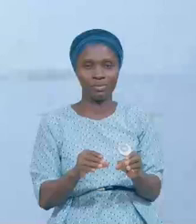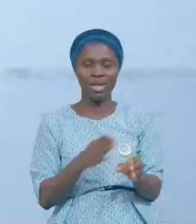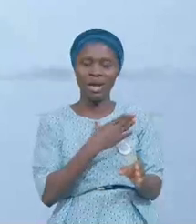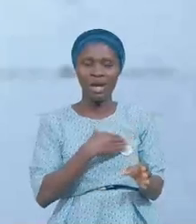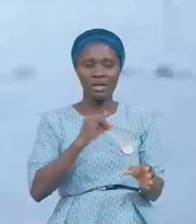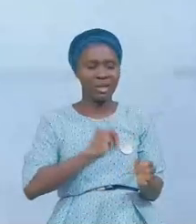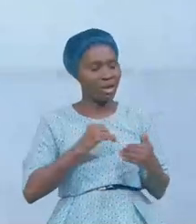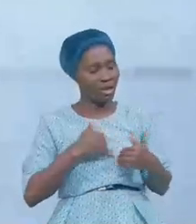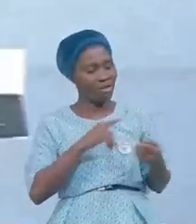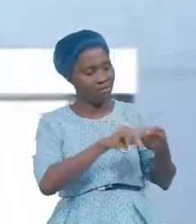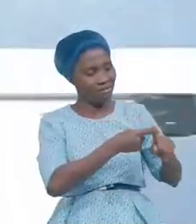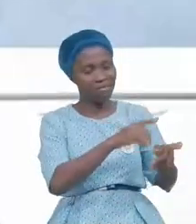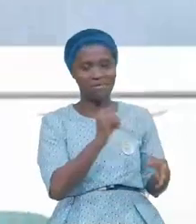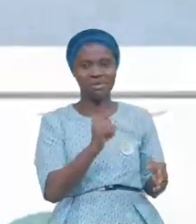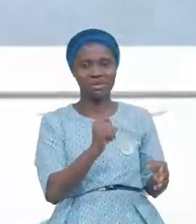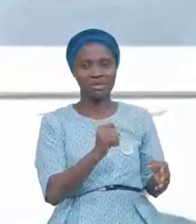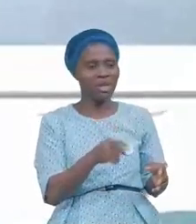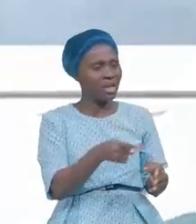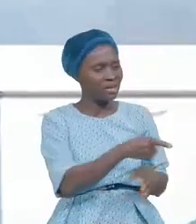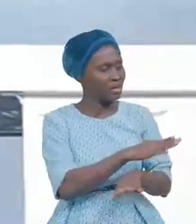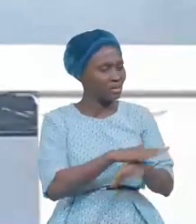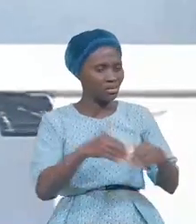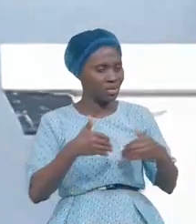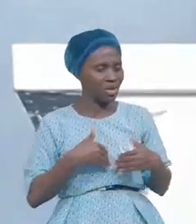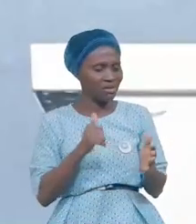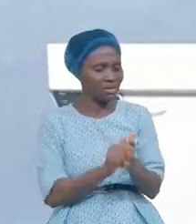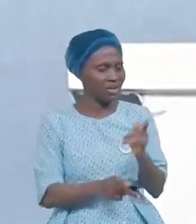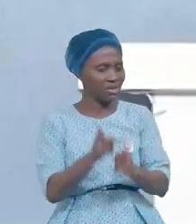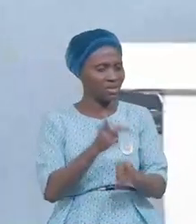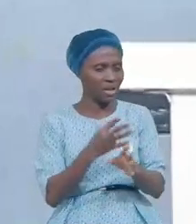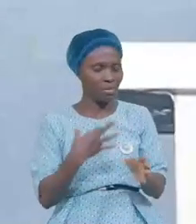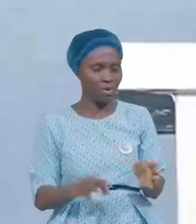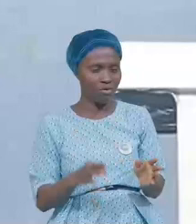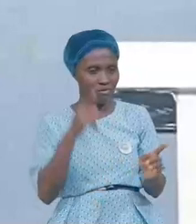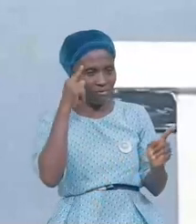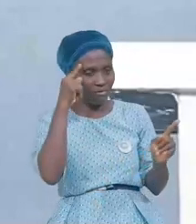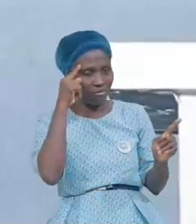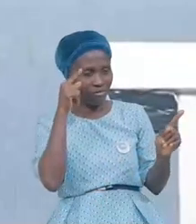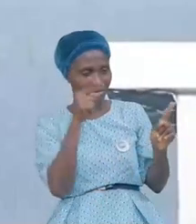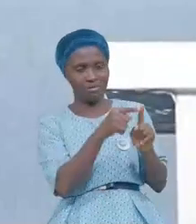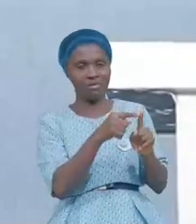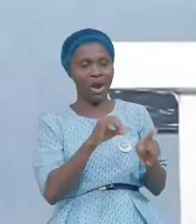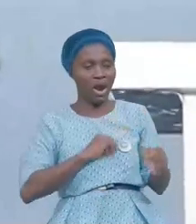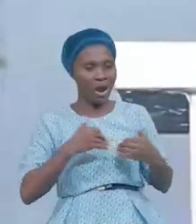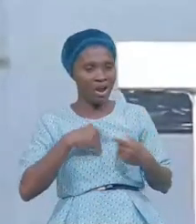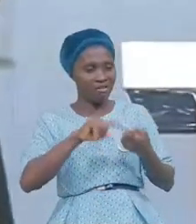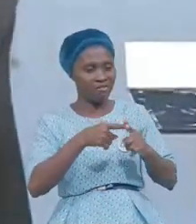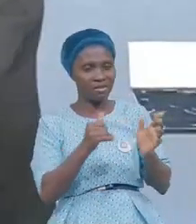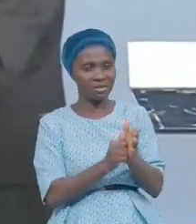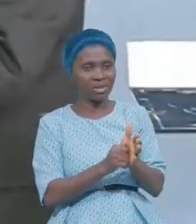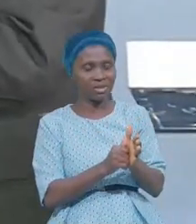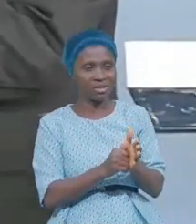j'avais des amis qui n'avaient pas ce type d'objectif. J'avais des amis, des croyants qui